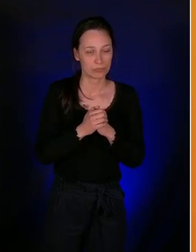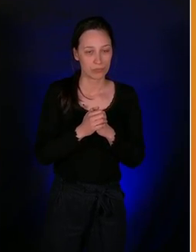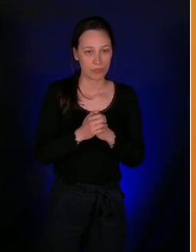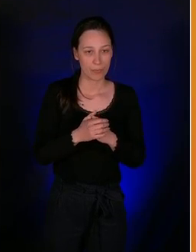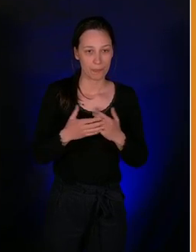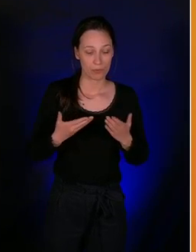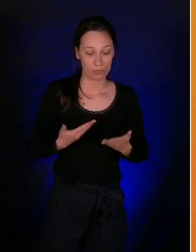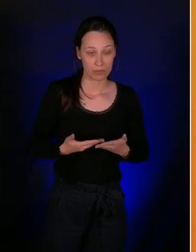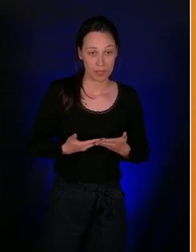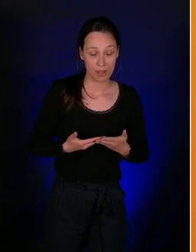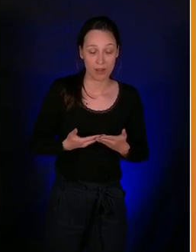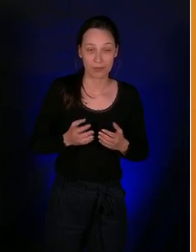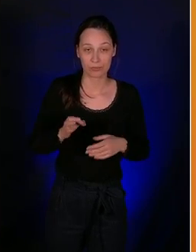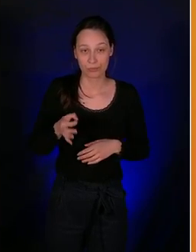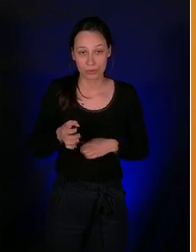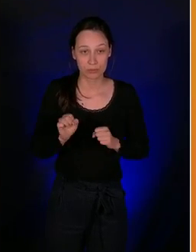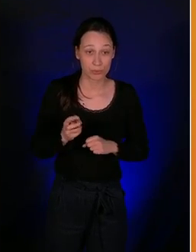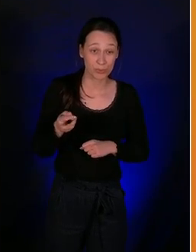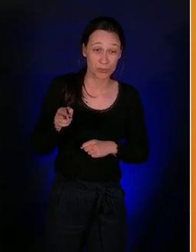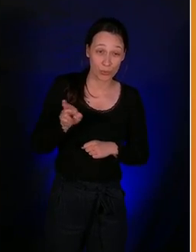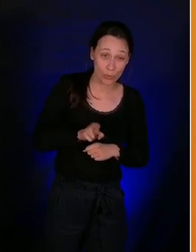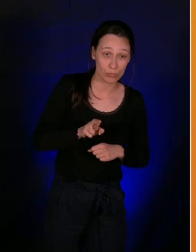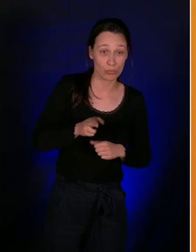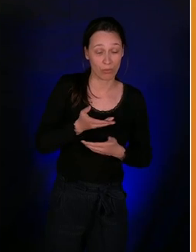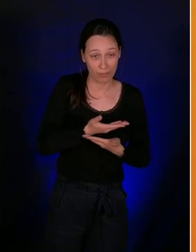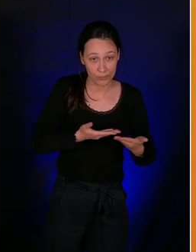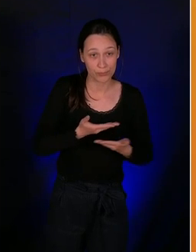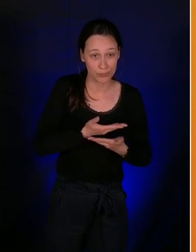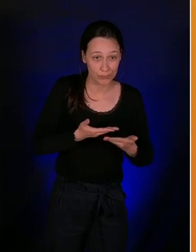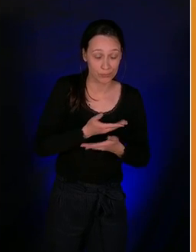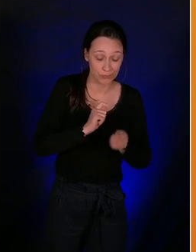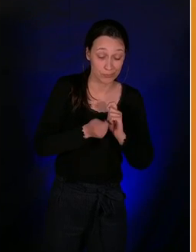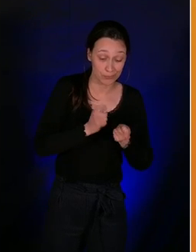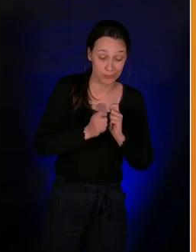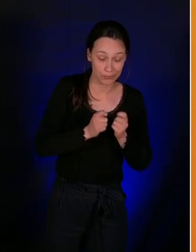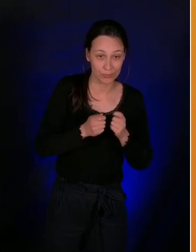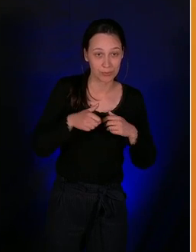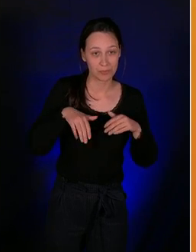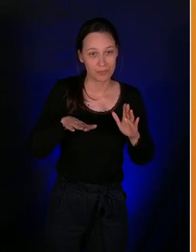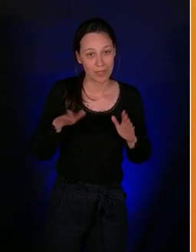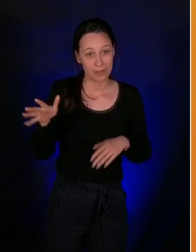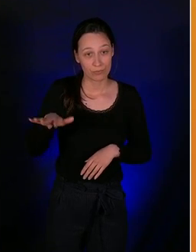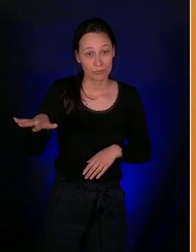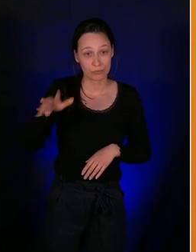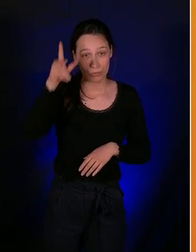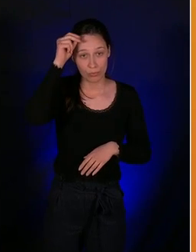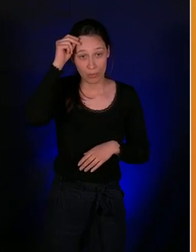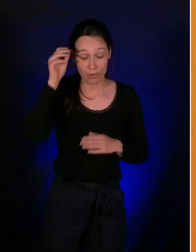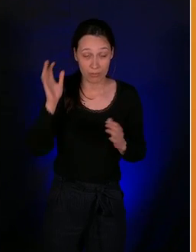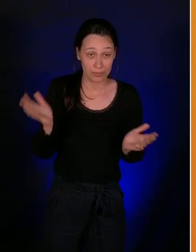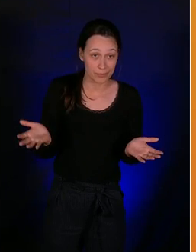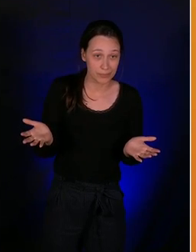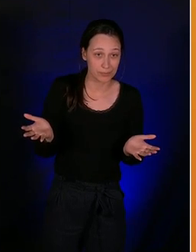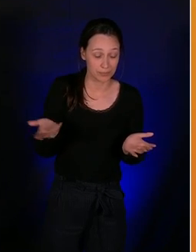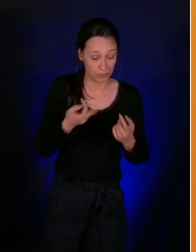ça peut revenir en discussion dans nos repères confédéraux, mais vous comprendrez que la commission s'est